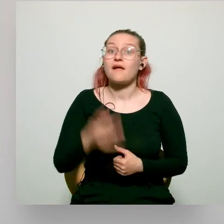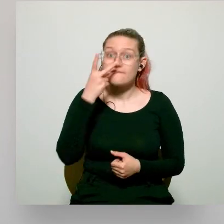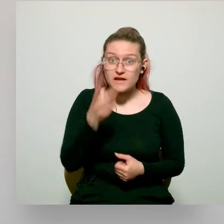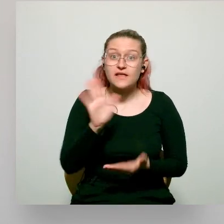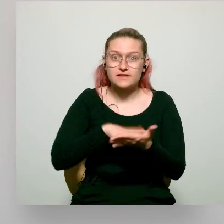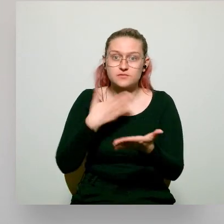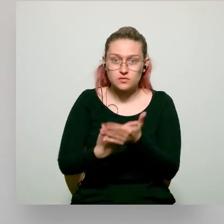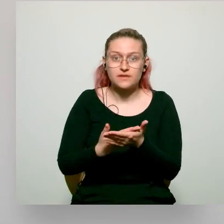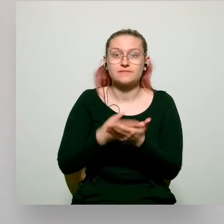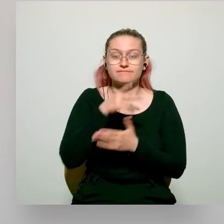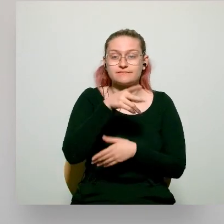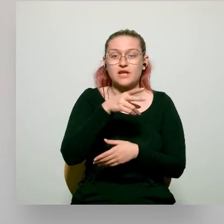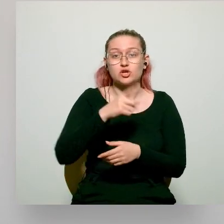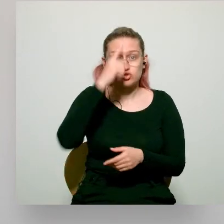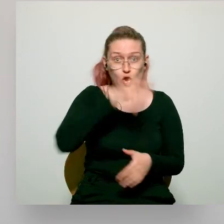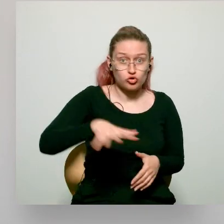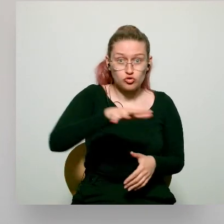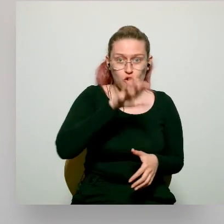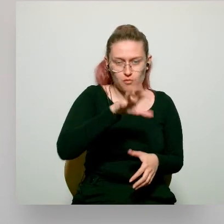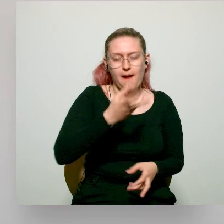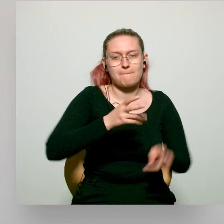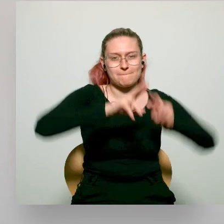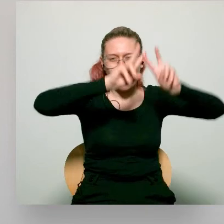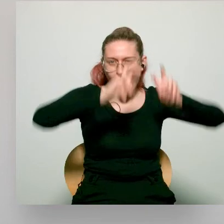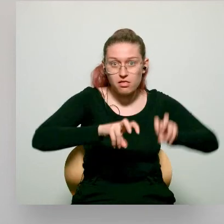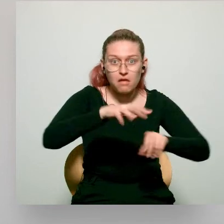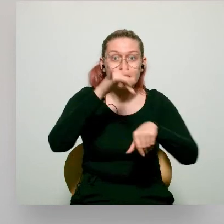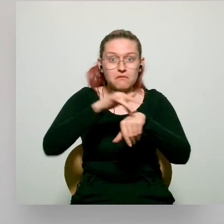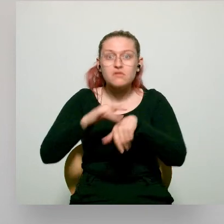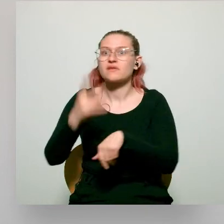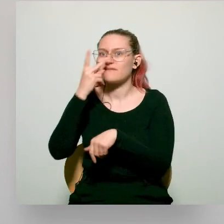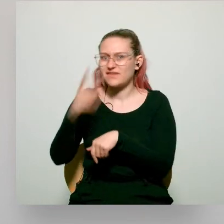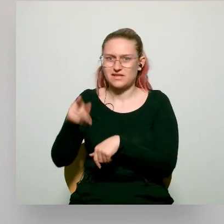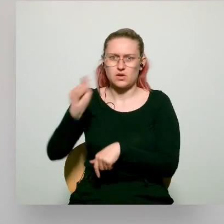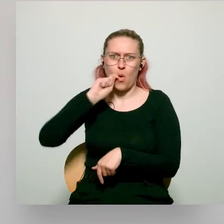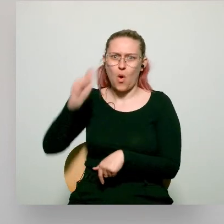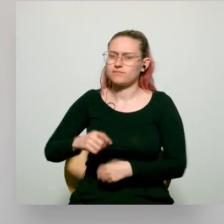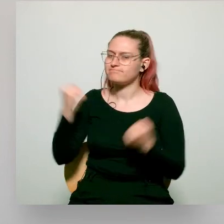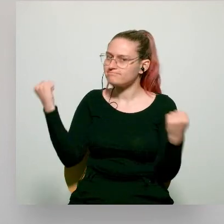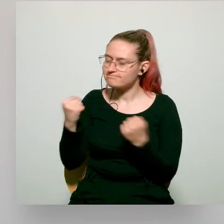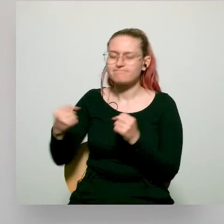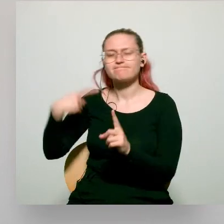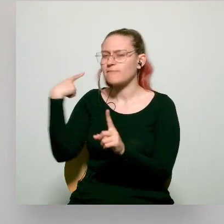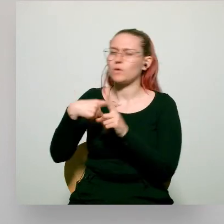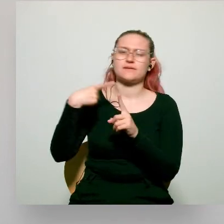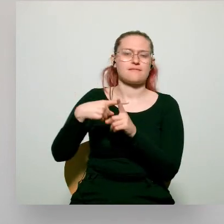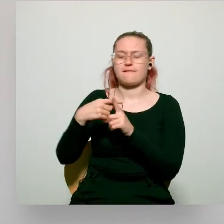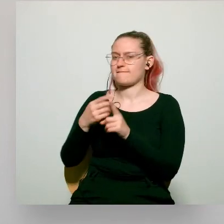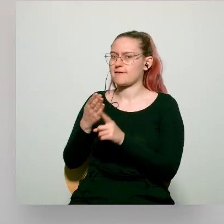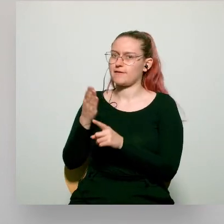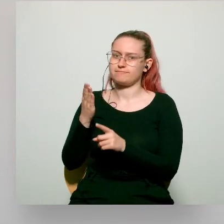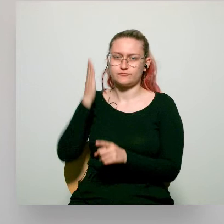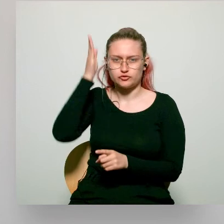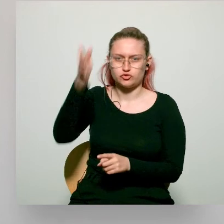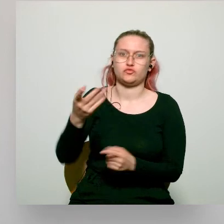socjologicznych, bardzo dużego optymizmu Ukraińców, którzy no, patrzą na przyszłość no, z dużą nadzieją i optymizmem,